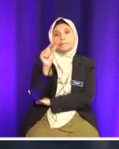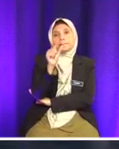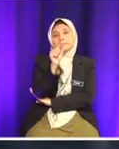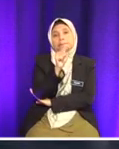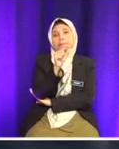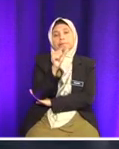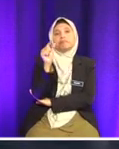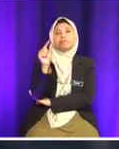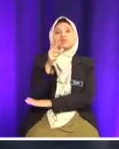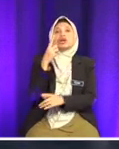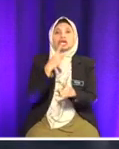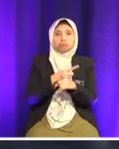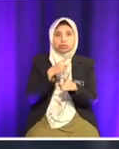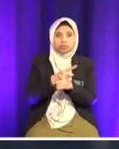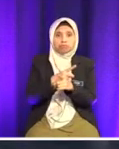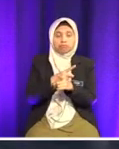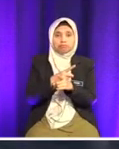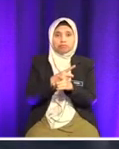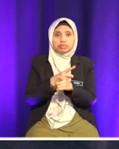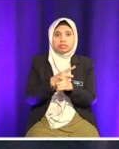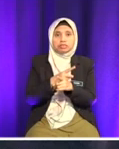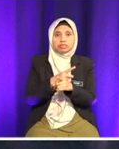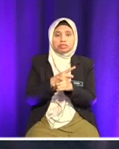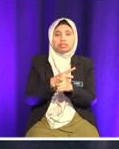betul betul betul